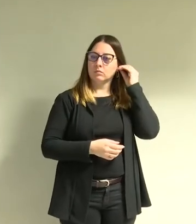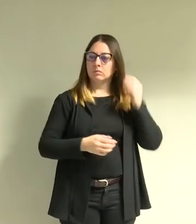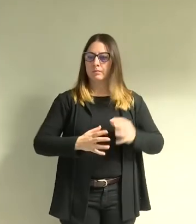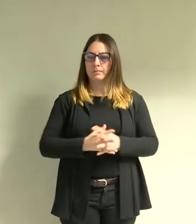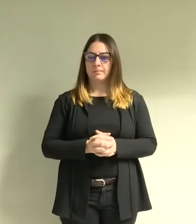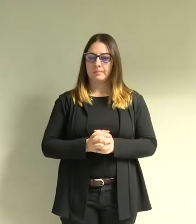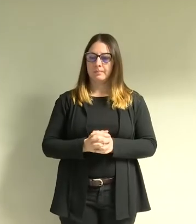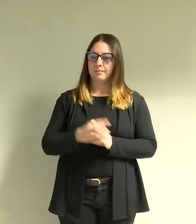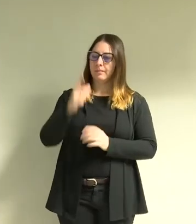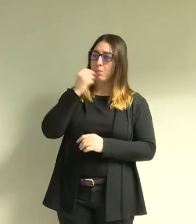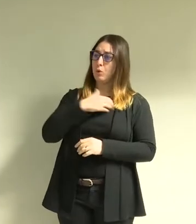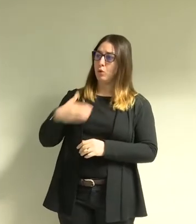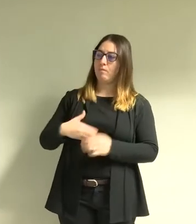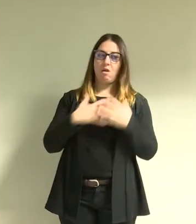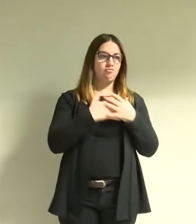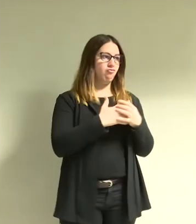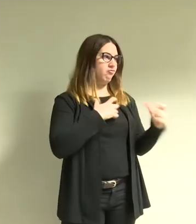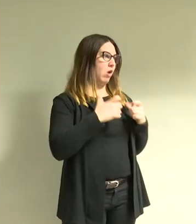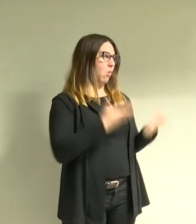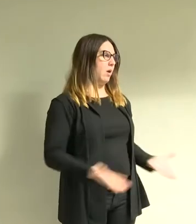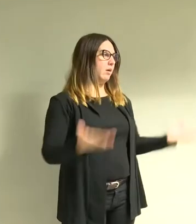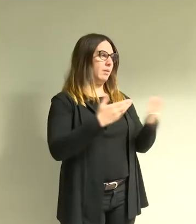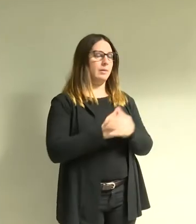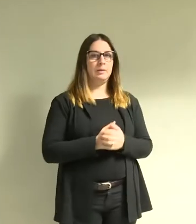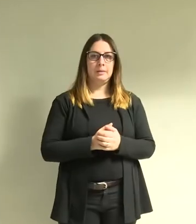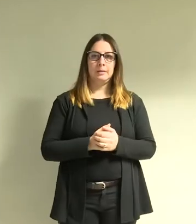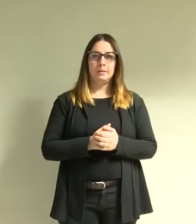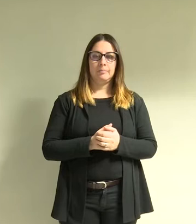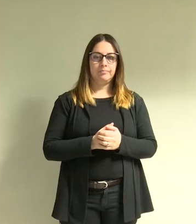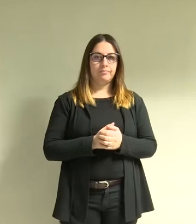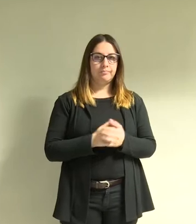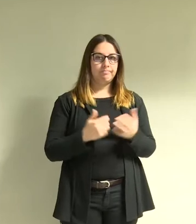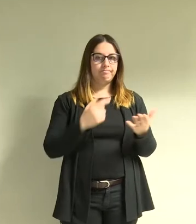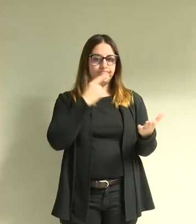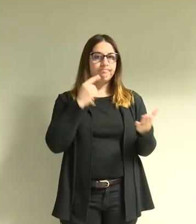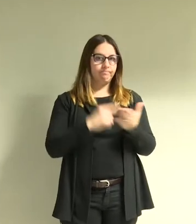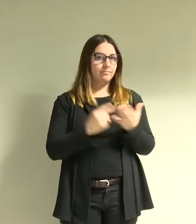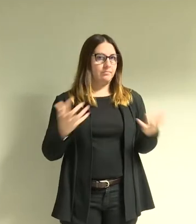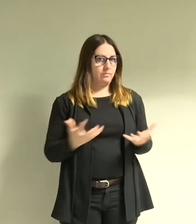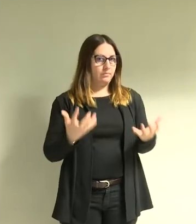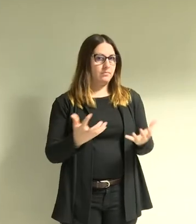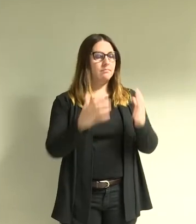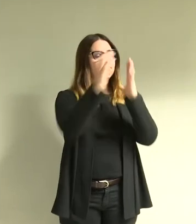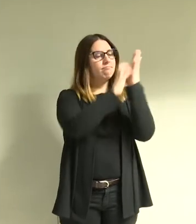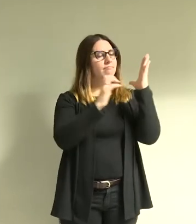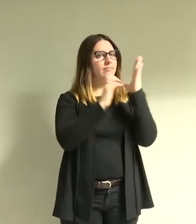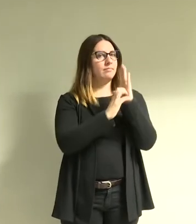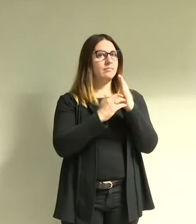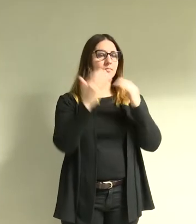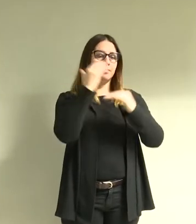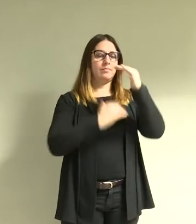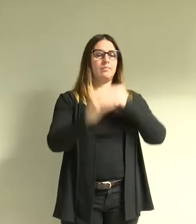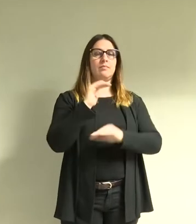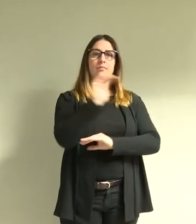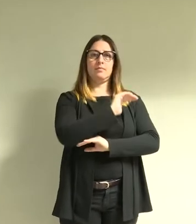monsieur le maire scheer collègues il serait souhaitable qu'il soit fait état dans cette délibération d'un plan de sauvegarde